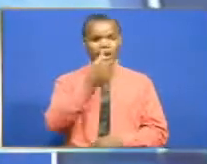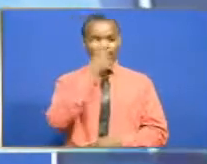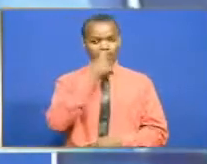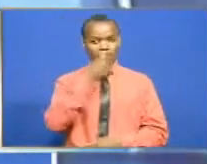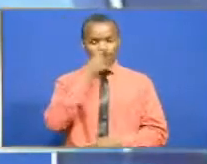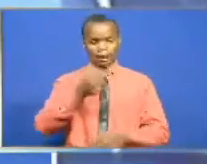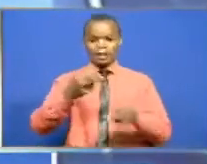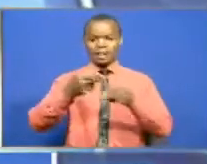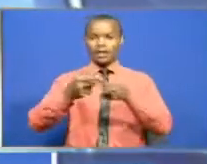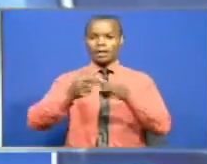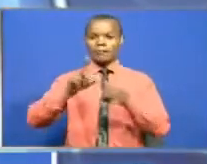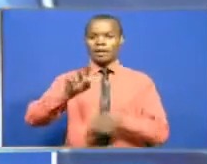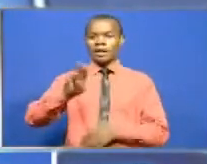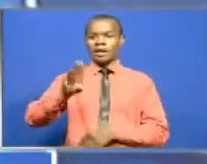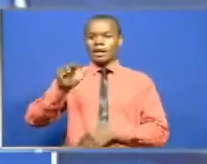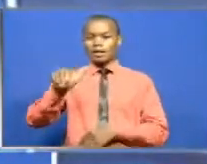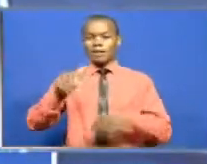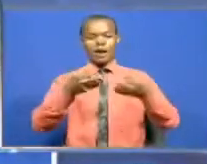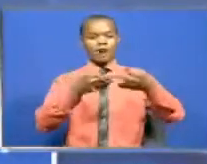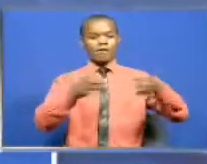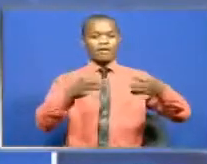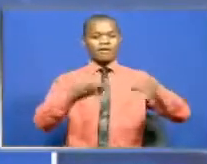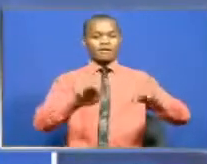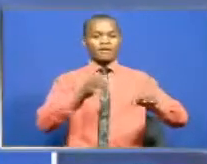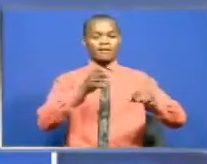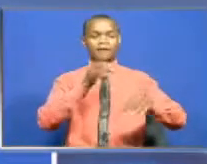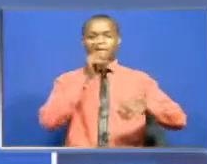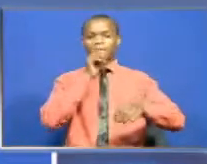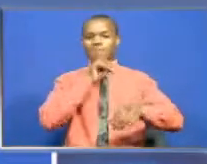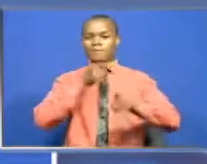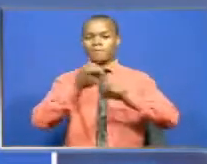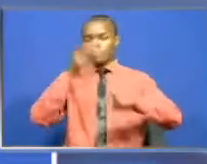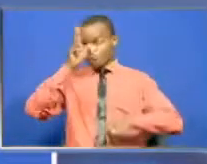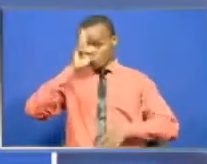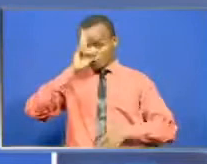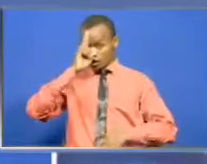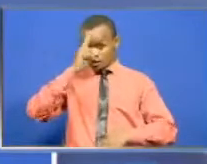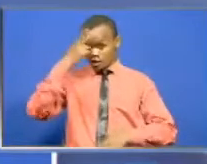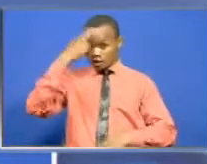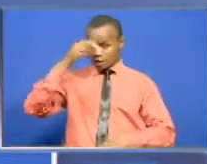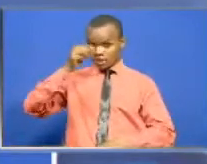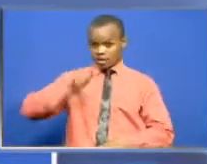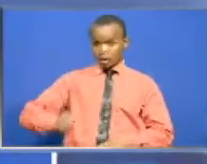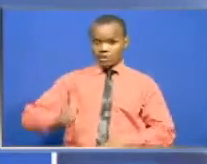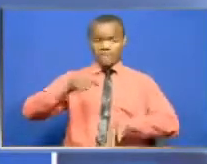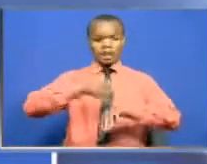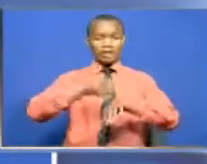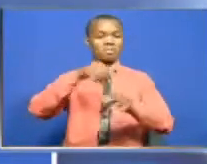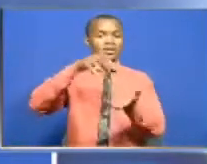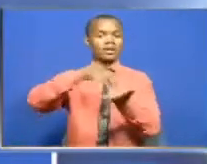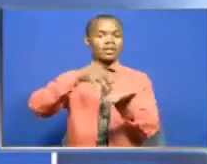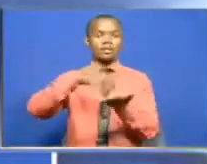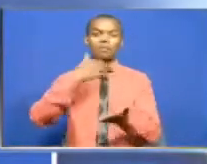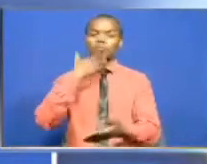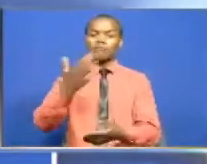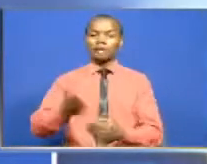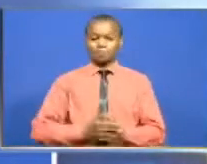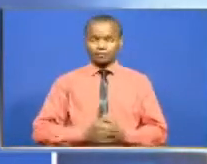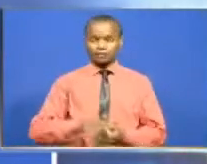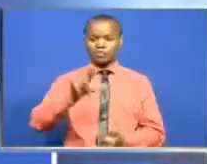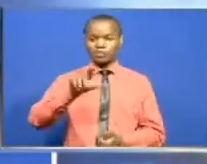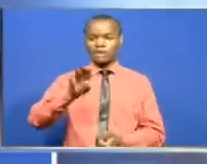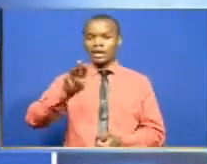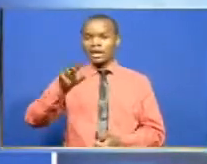Lema, ameachiliwa kutoka korokoro za polisi katika kaunti ya Kajiado bila masharti yoyote. Lema alikesha usiku kucha